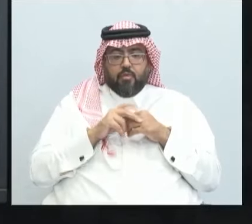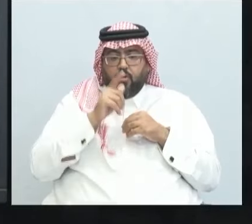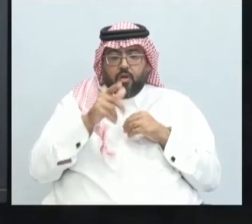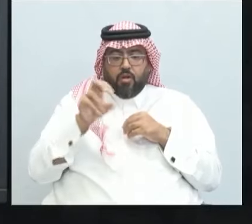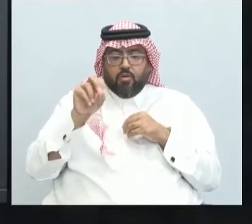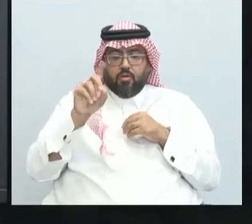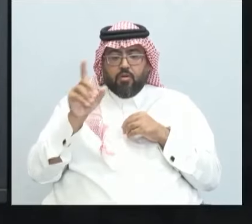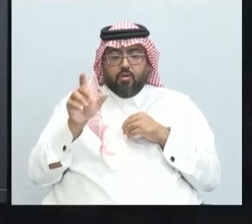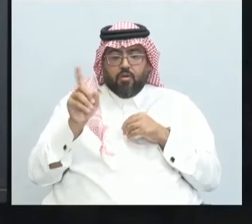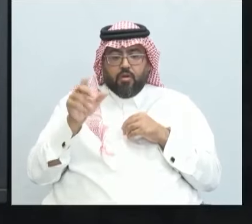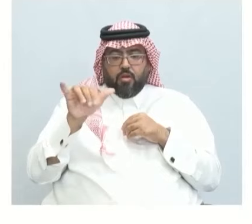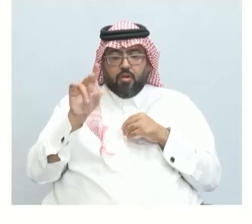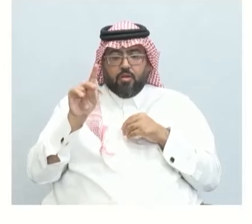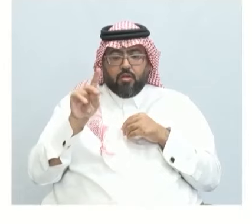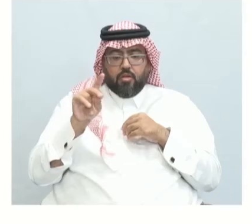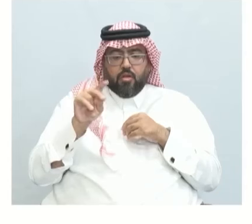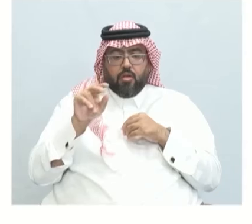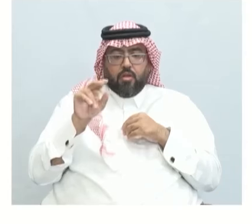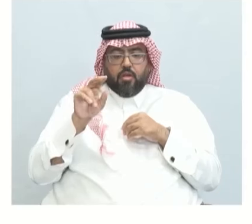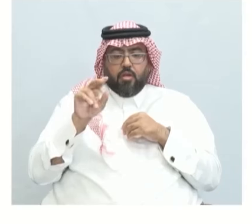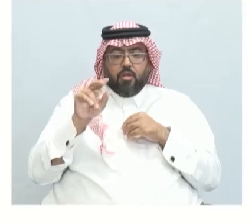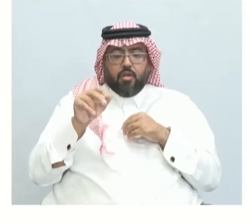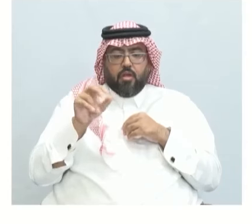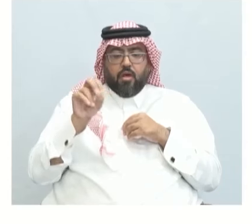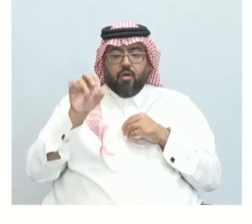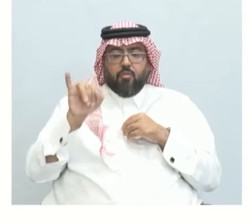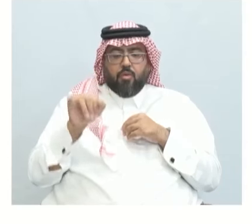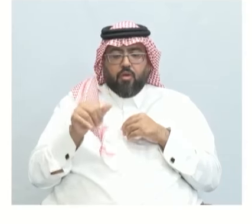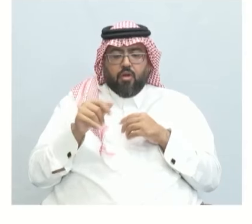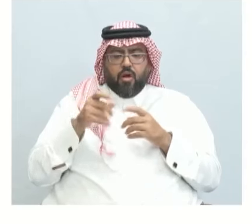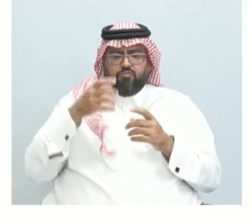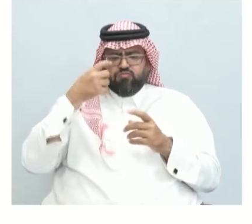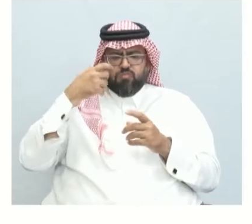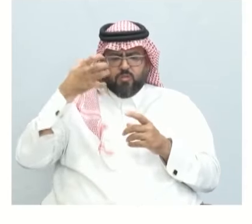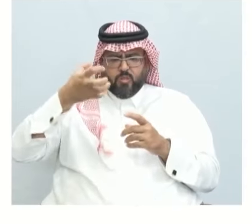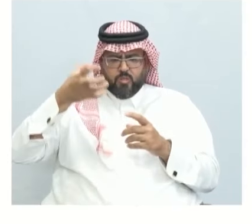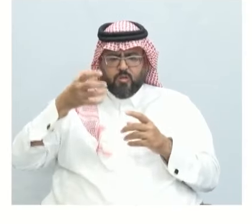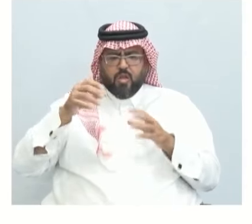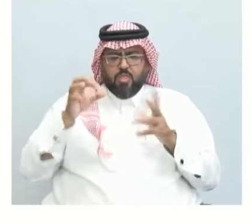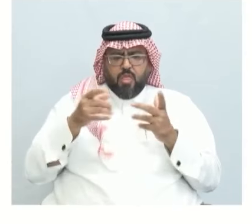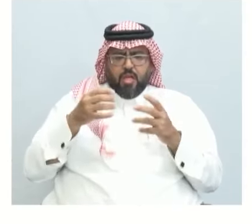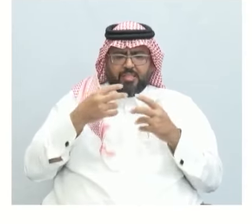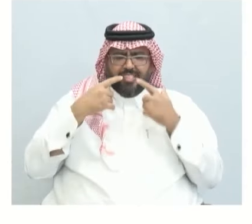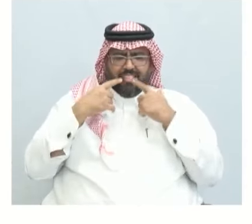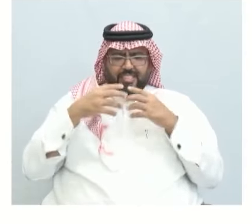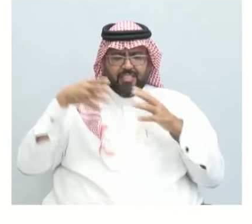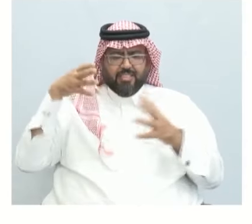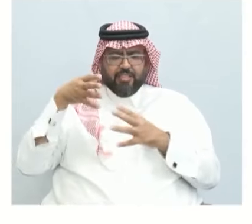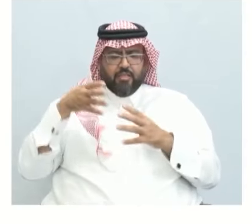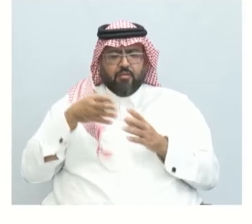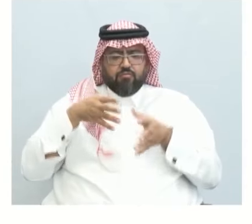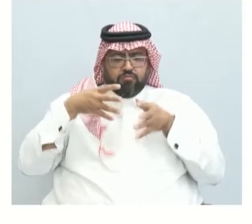قريط ويقول قريط ابن انيف التميمي يقول قوم اذا الشر ابدى ناذ جيه لهم طاروا اليه